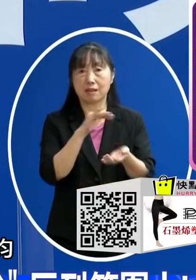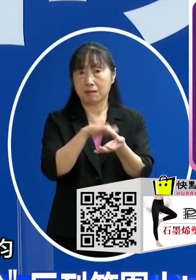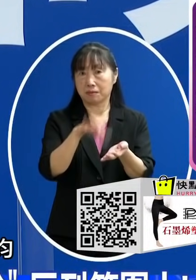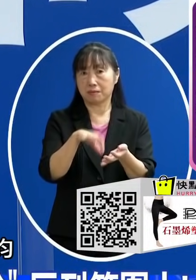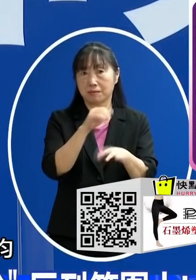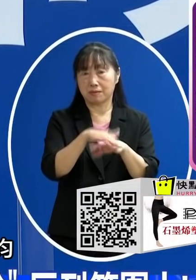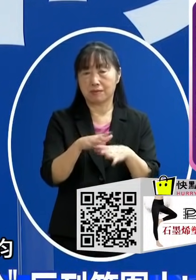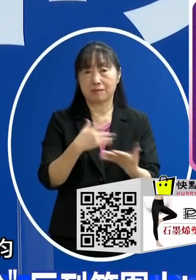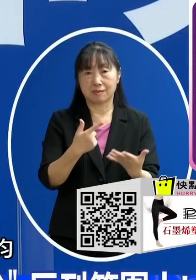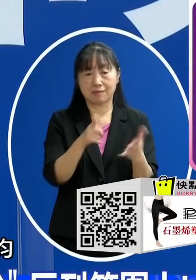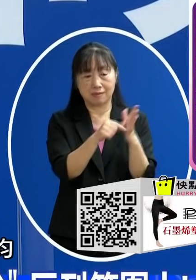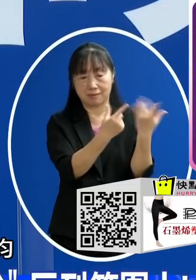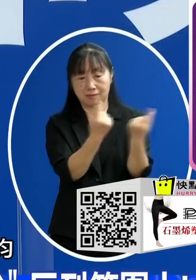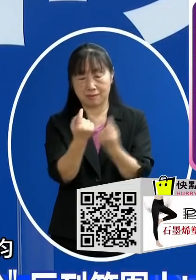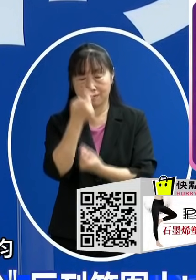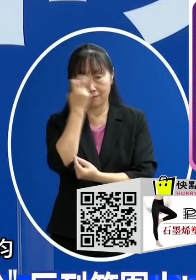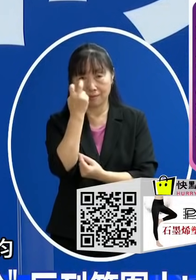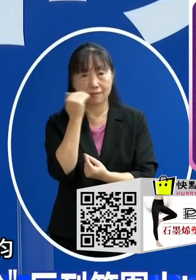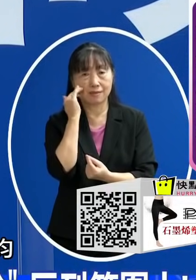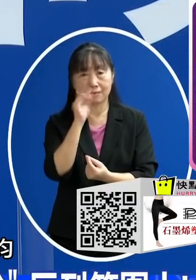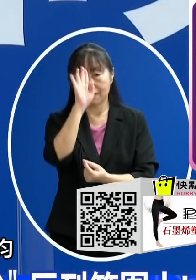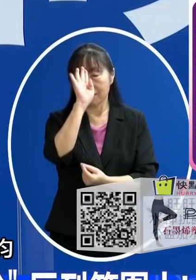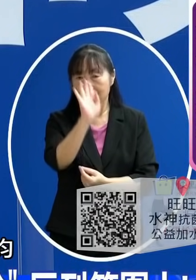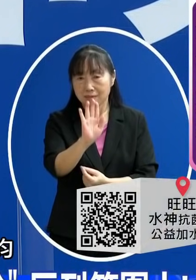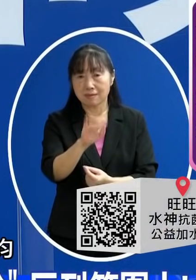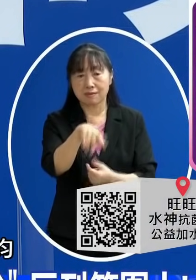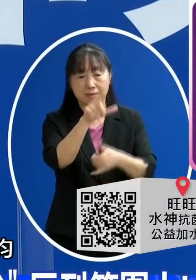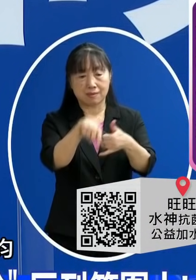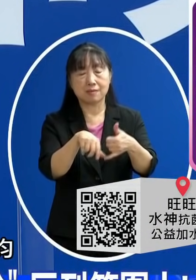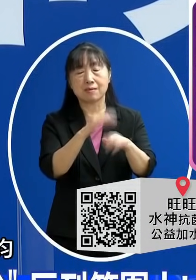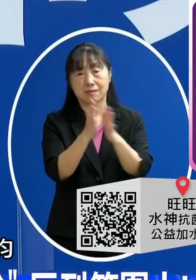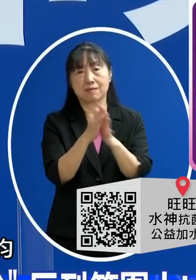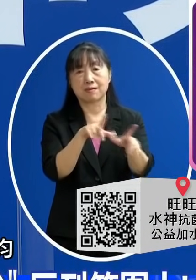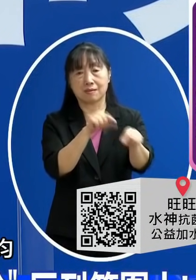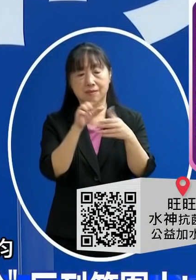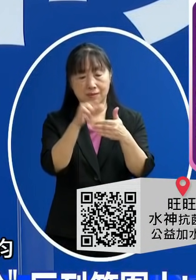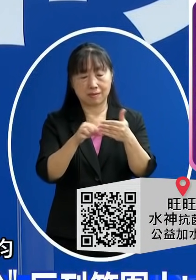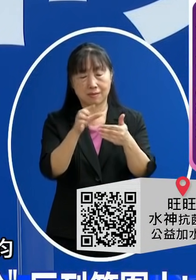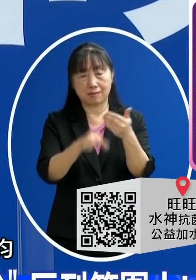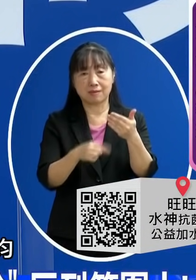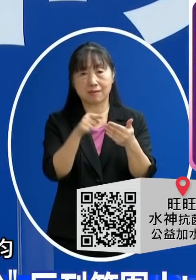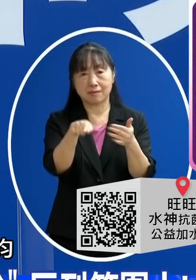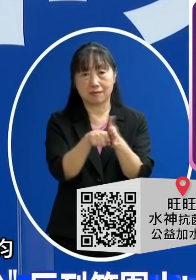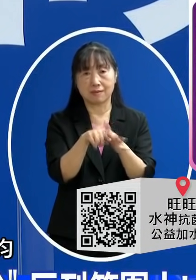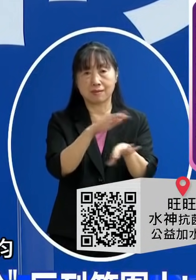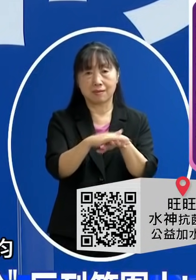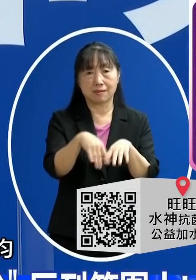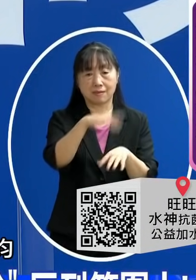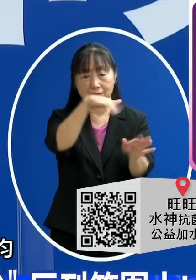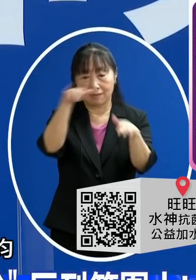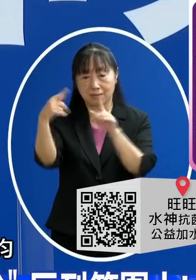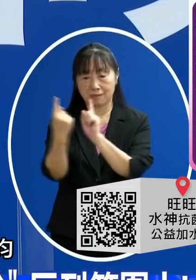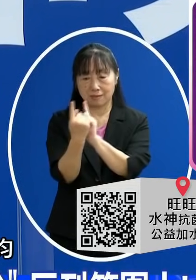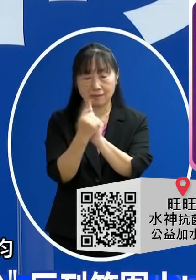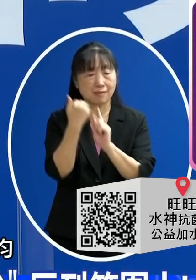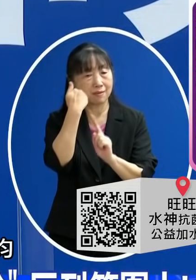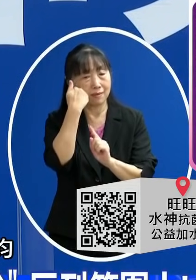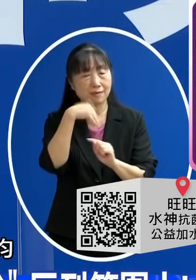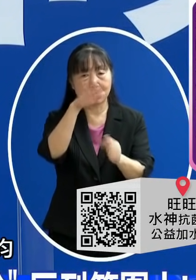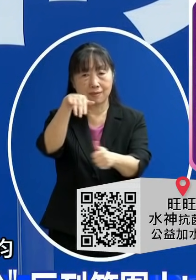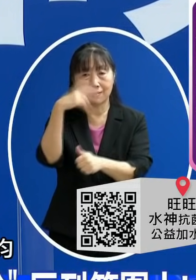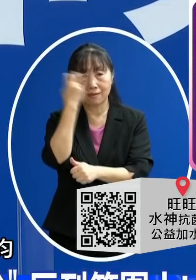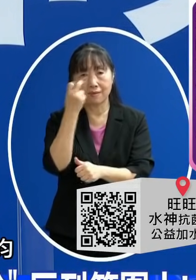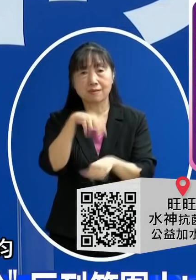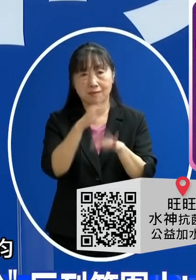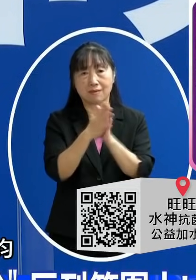为都会例行裁检，遇到这个确诊的时候也都会按照相关的 SOP 来进行接触框列跟裁检，那这个资料都会进到我们